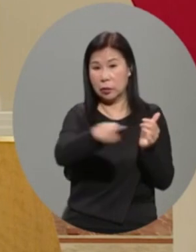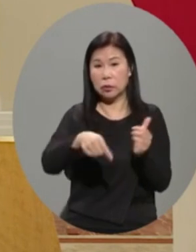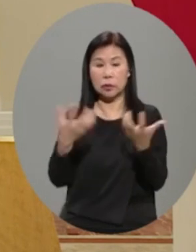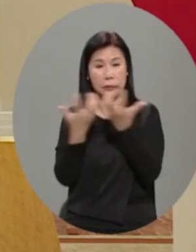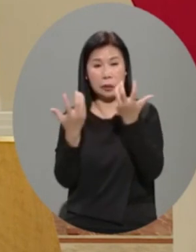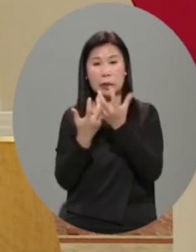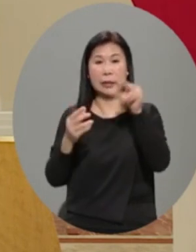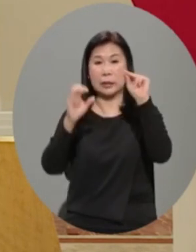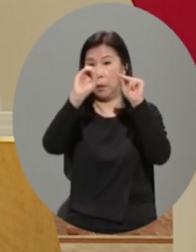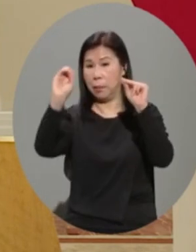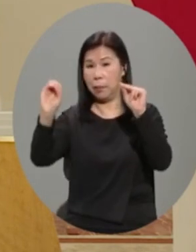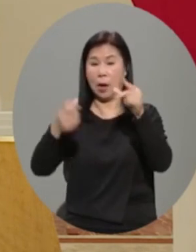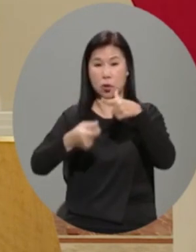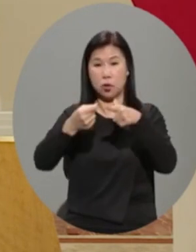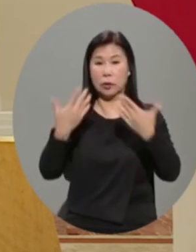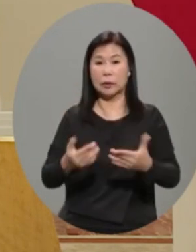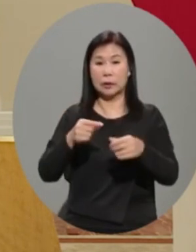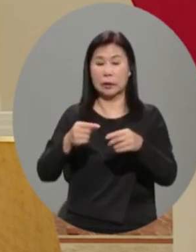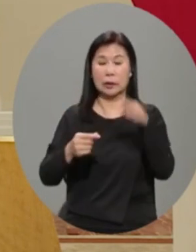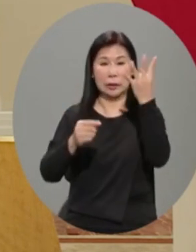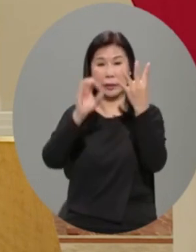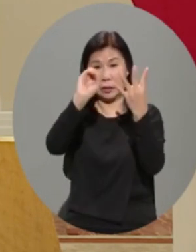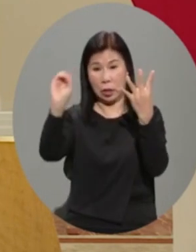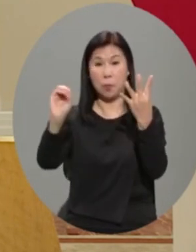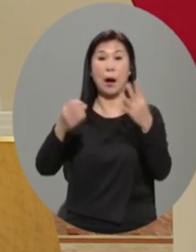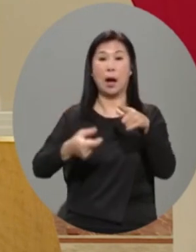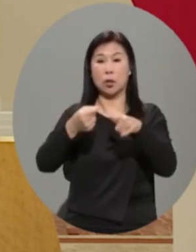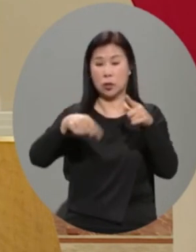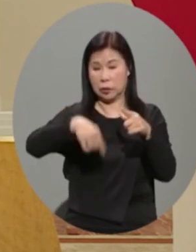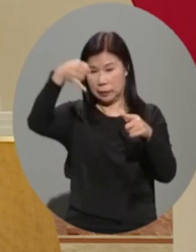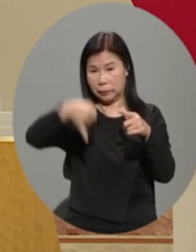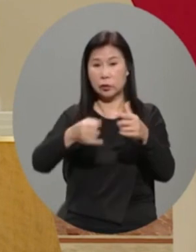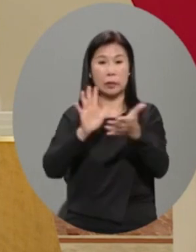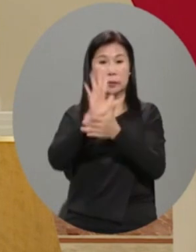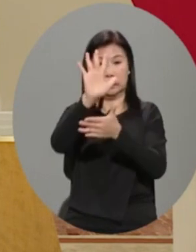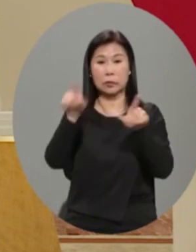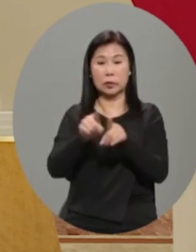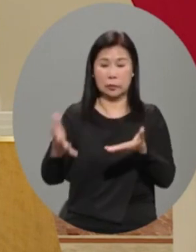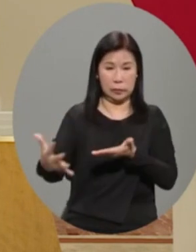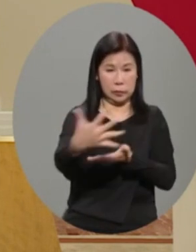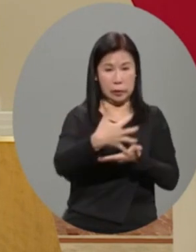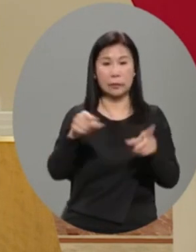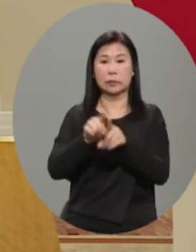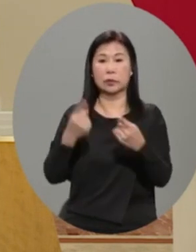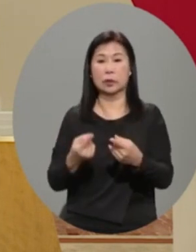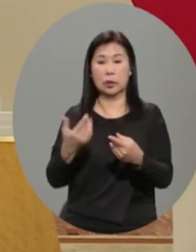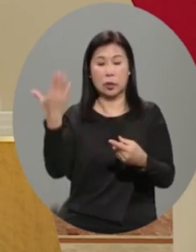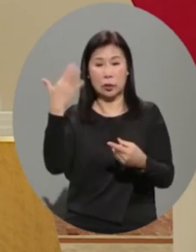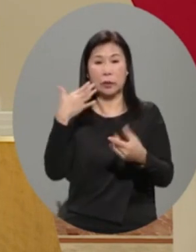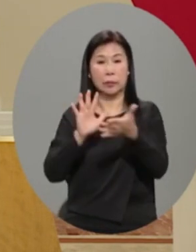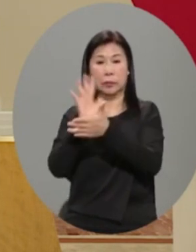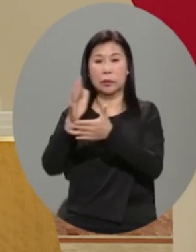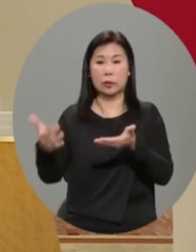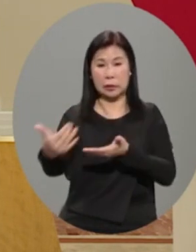約700公頃，預計其中400多公頃會在未來五年收回，遠多於過去五